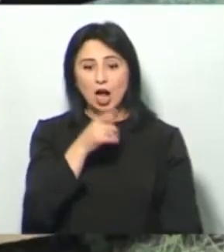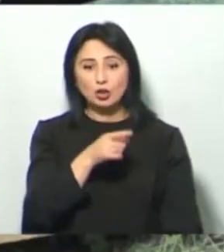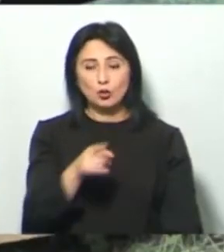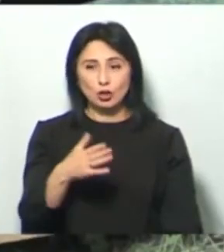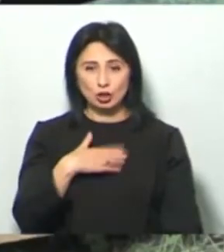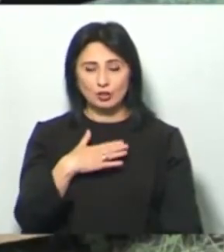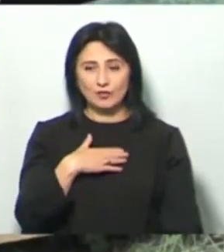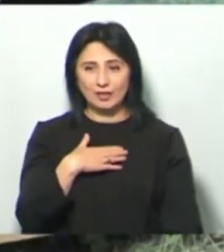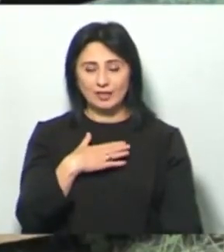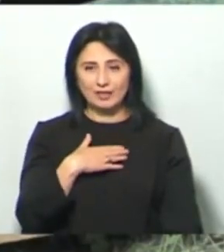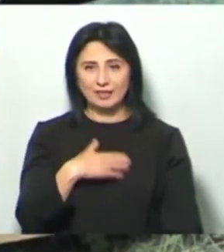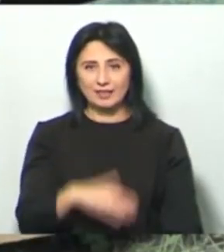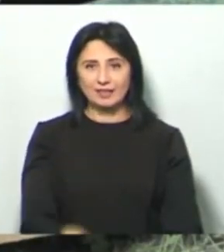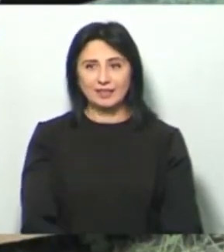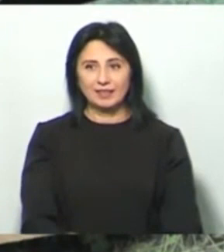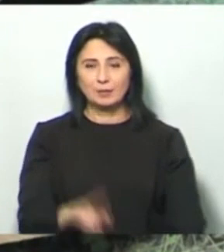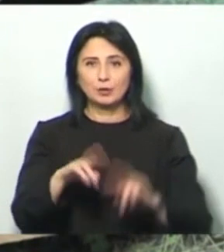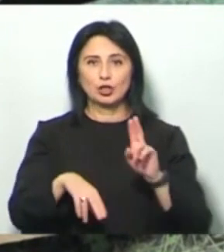შენი